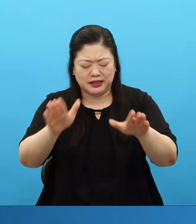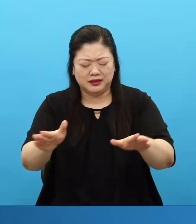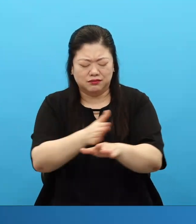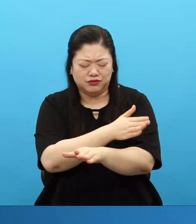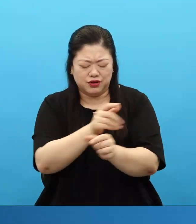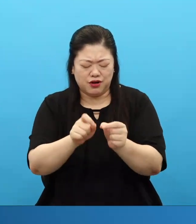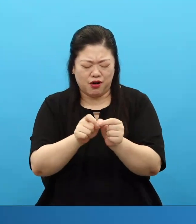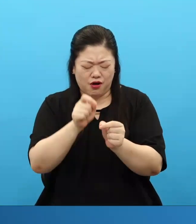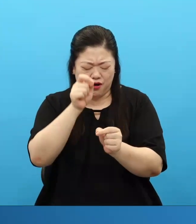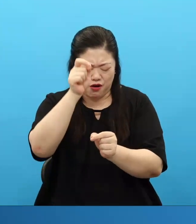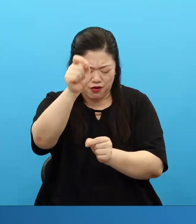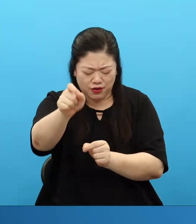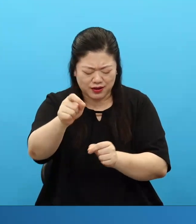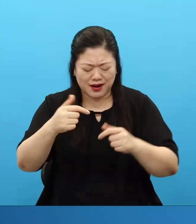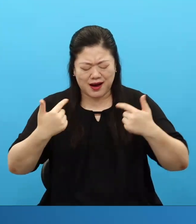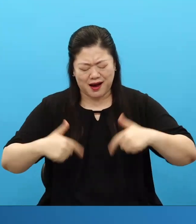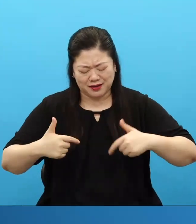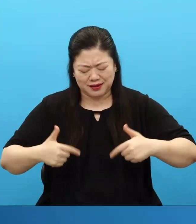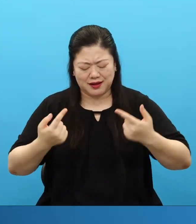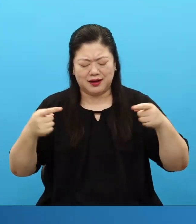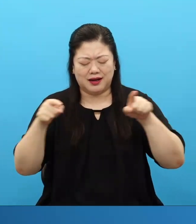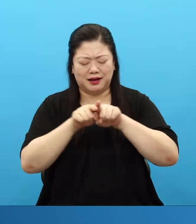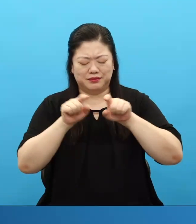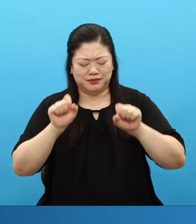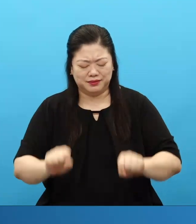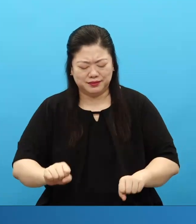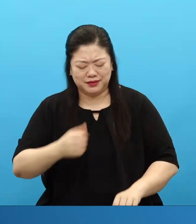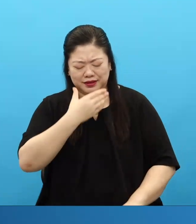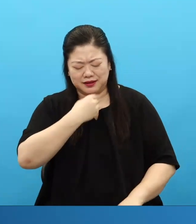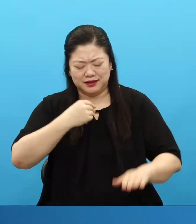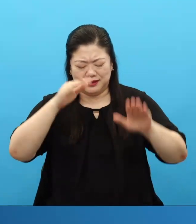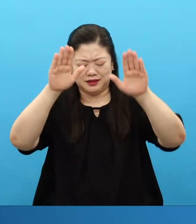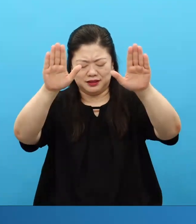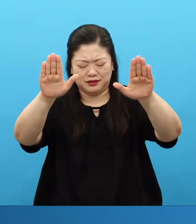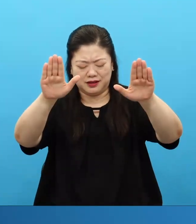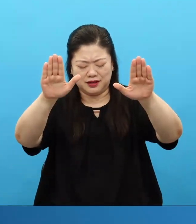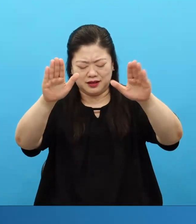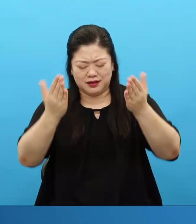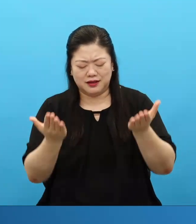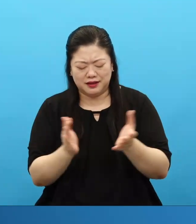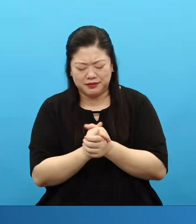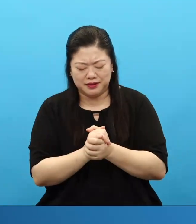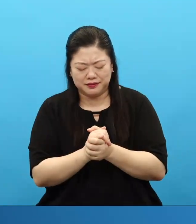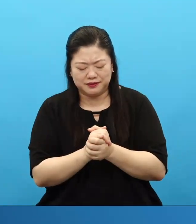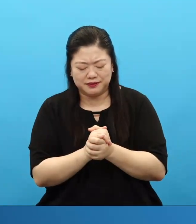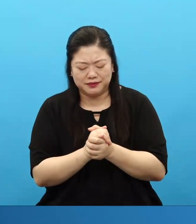영원까지 both now 항상 함께 계실지어다. and always forever. 아멘. Amen.